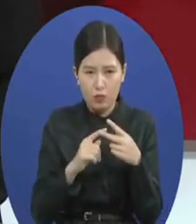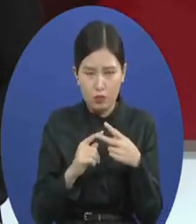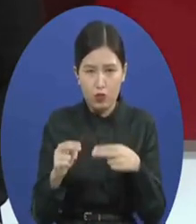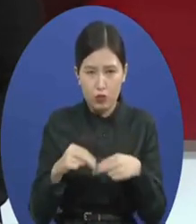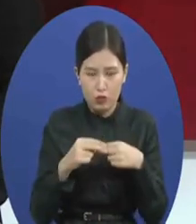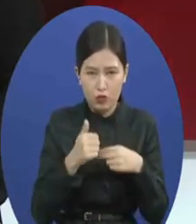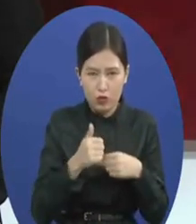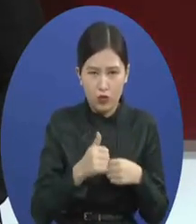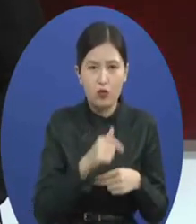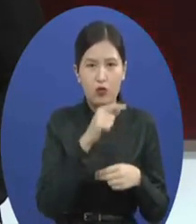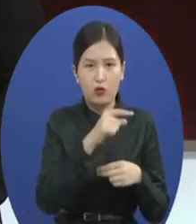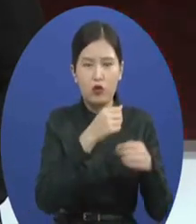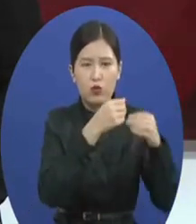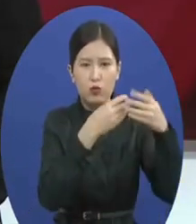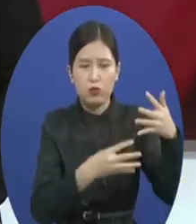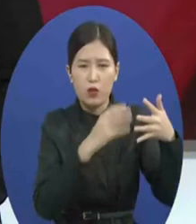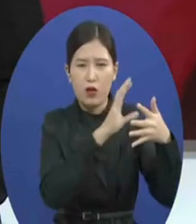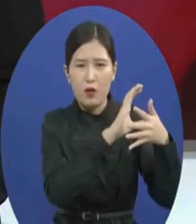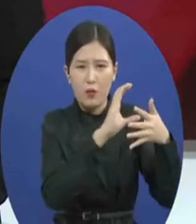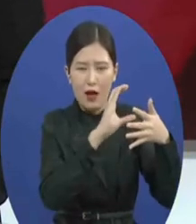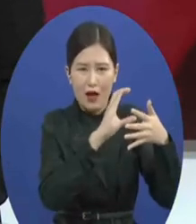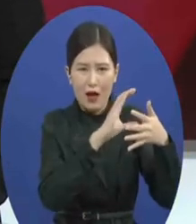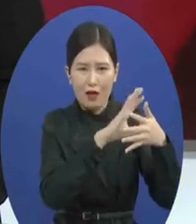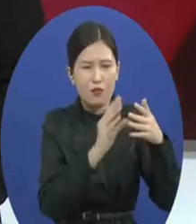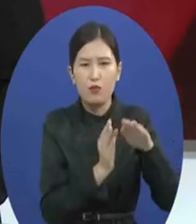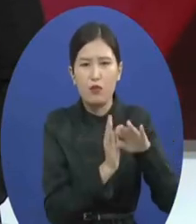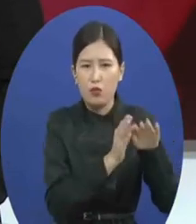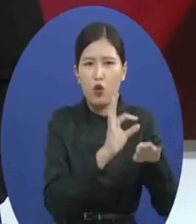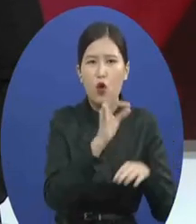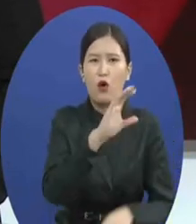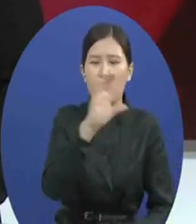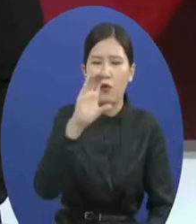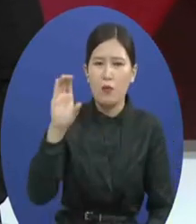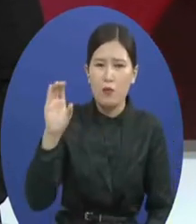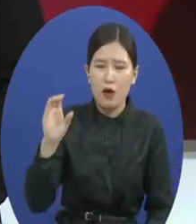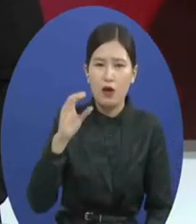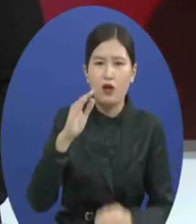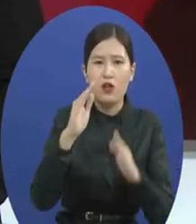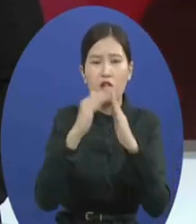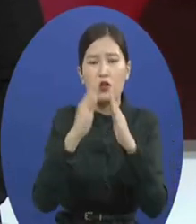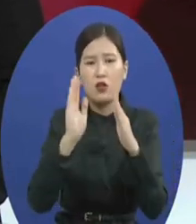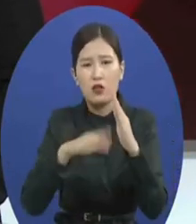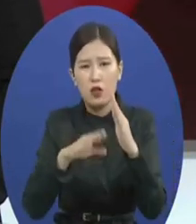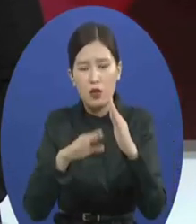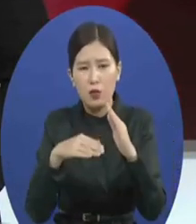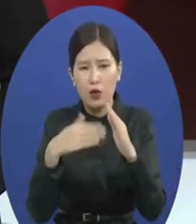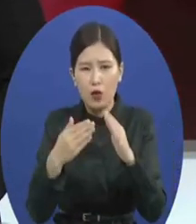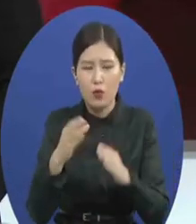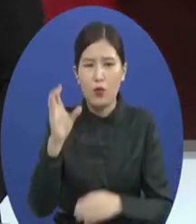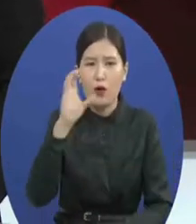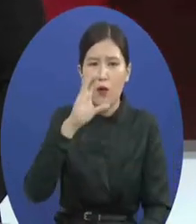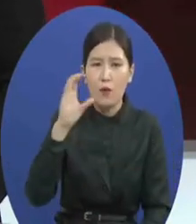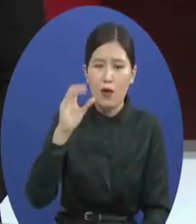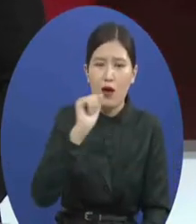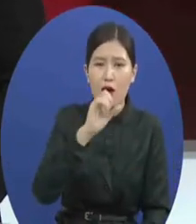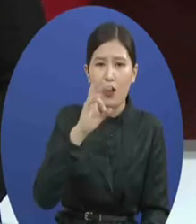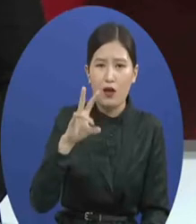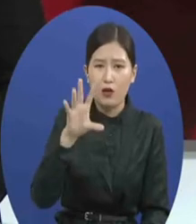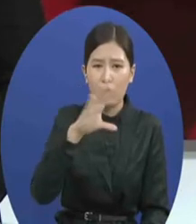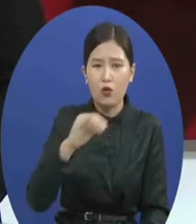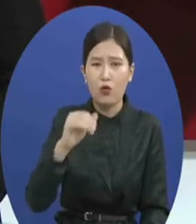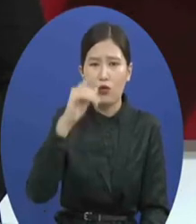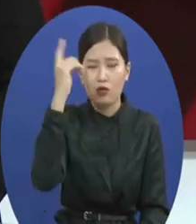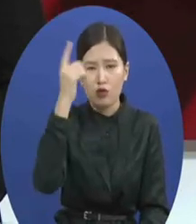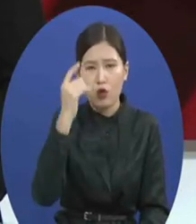нэгж, төсвийн байгууллага, албан байгууллага, айл өрхийн цахилгаан дулаан, уур, ус, хогны төлбөрийг 2020 оны 12 дугаар